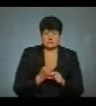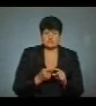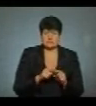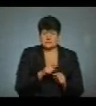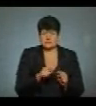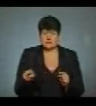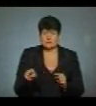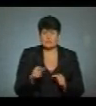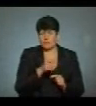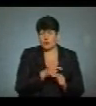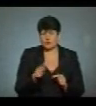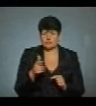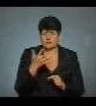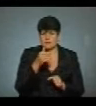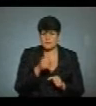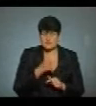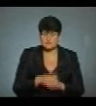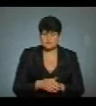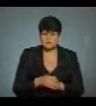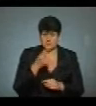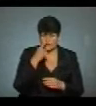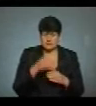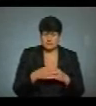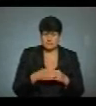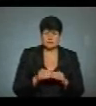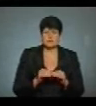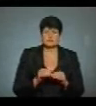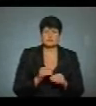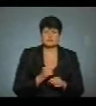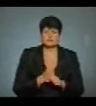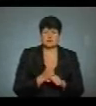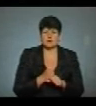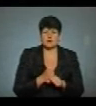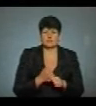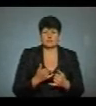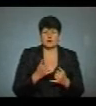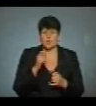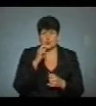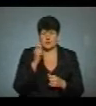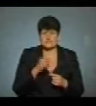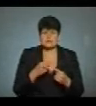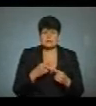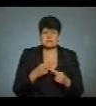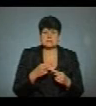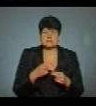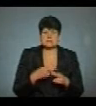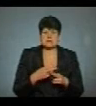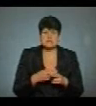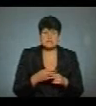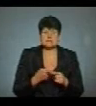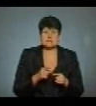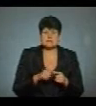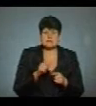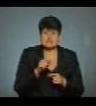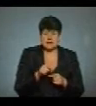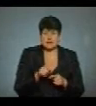впродовж 5 місяців. На щоденну конструкцію встановив повноважна особа «Укрзалізниці». з метою видобування криптовалюти. Дана